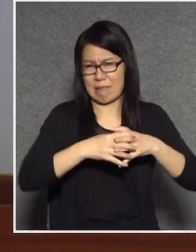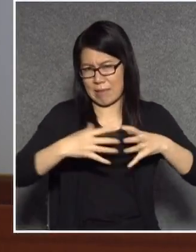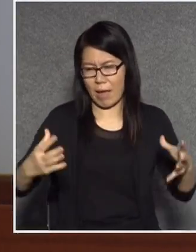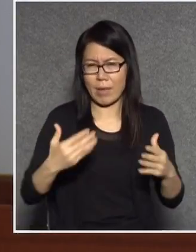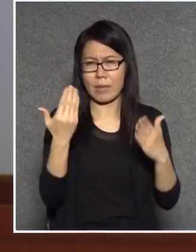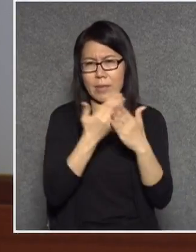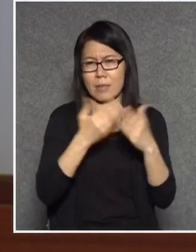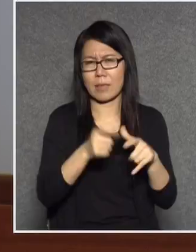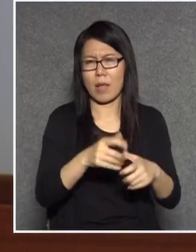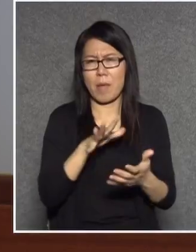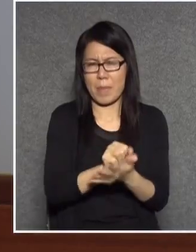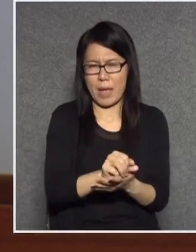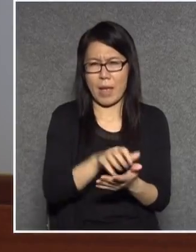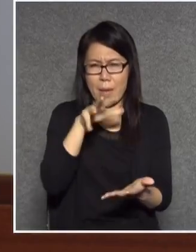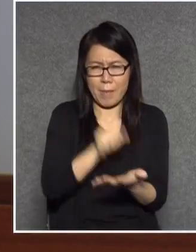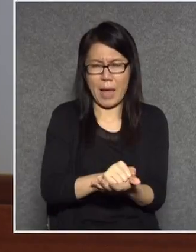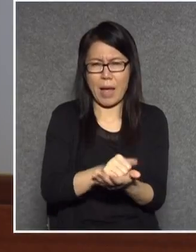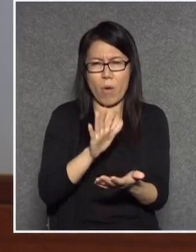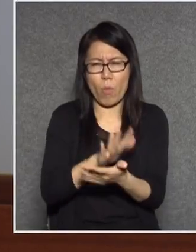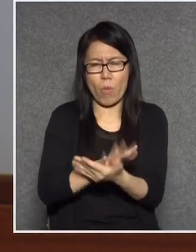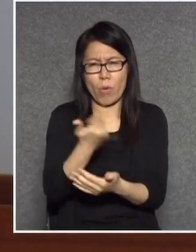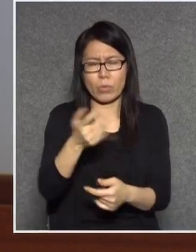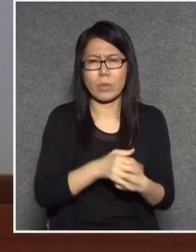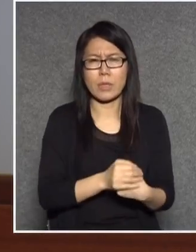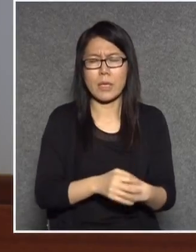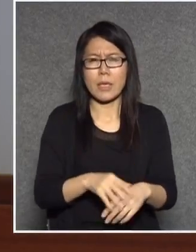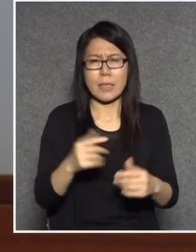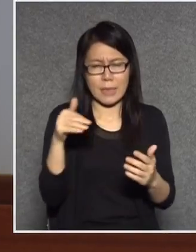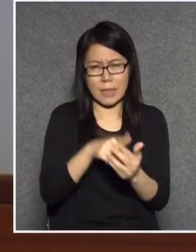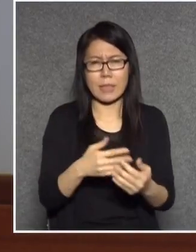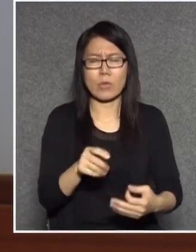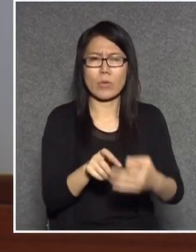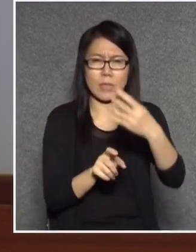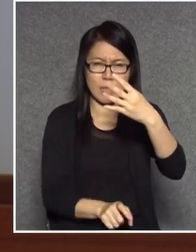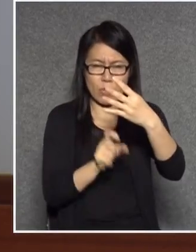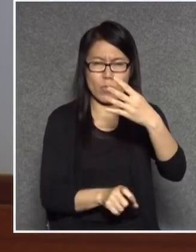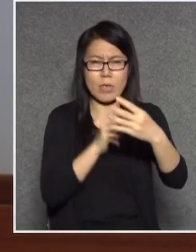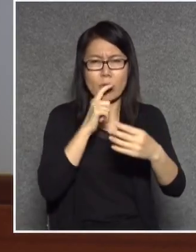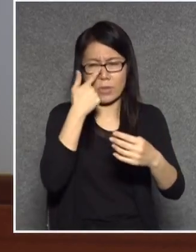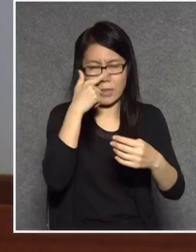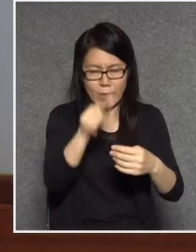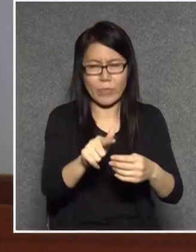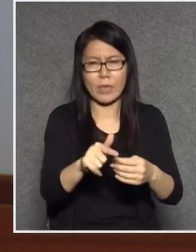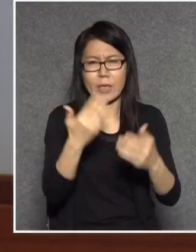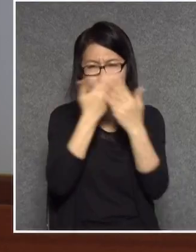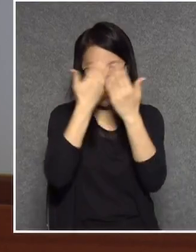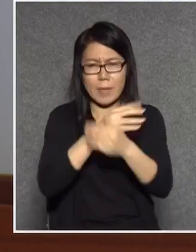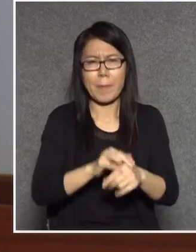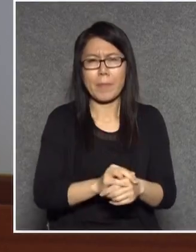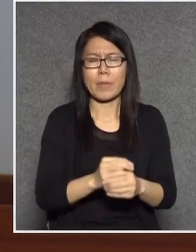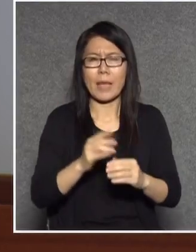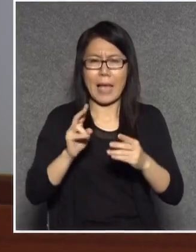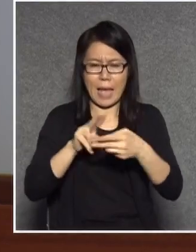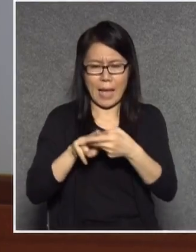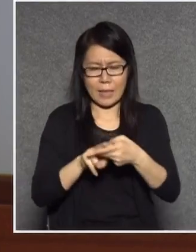年，直至去到上個月才有另外一間新的免費電視台接手倒閉了的亞洲電視